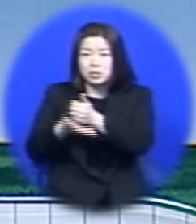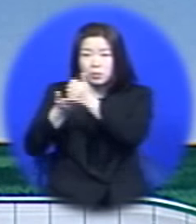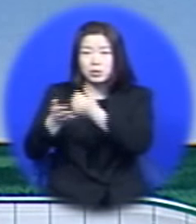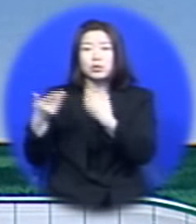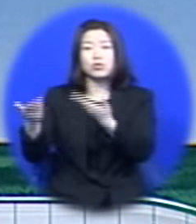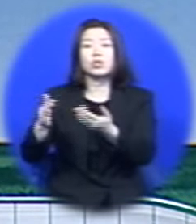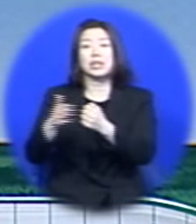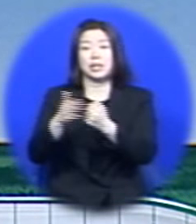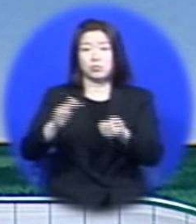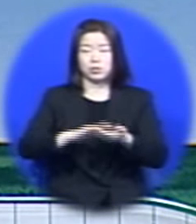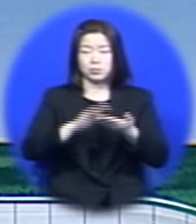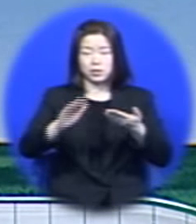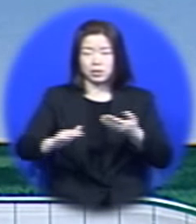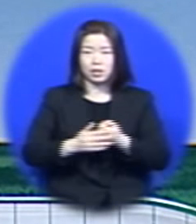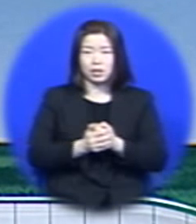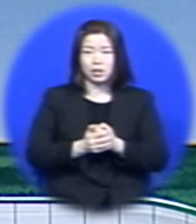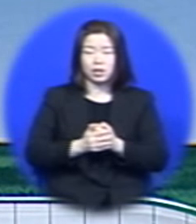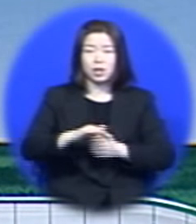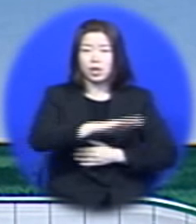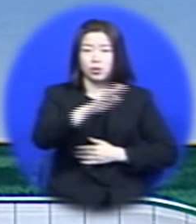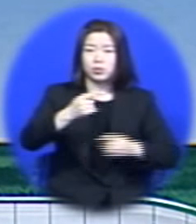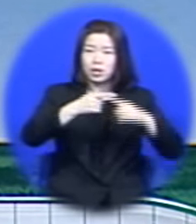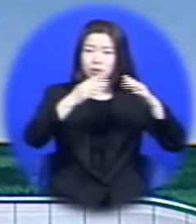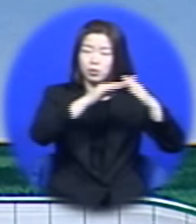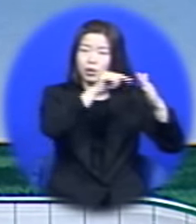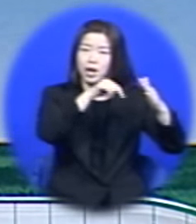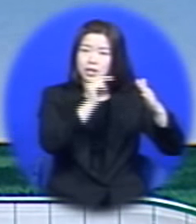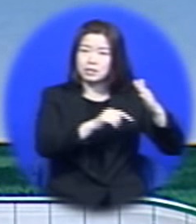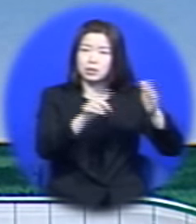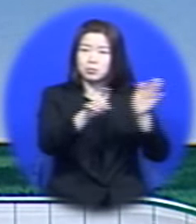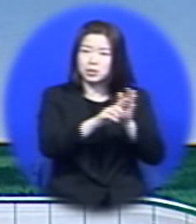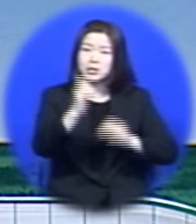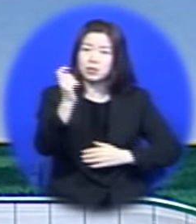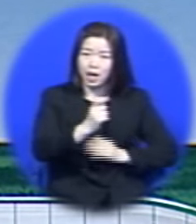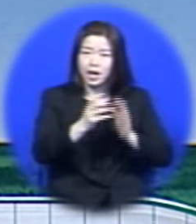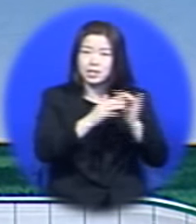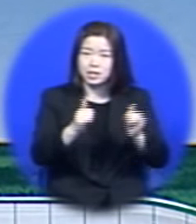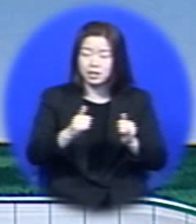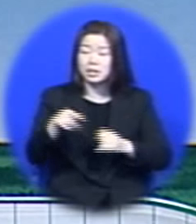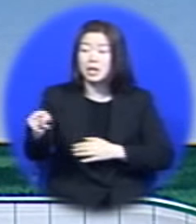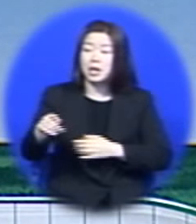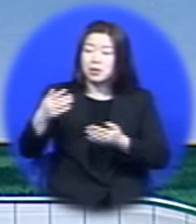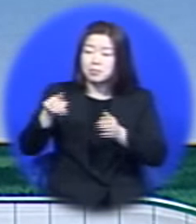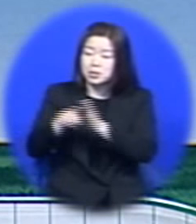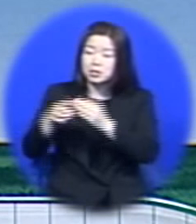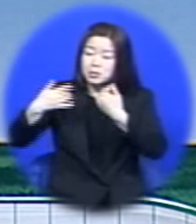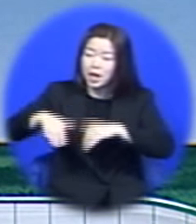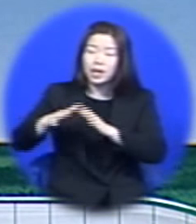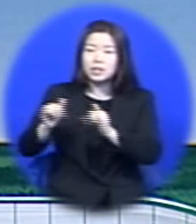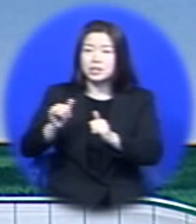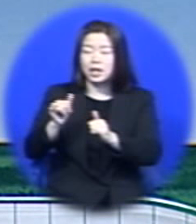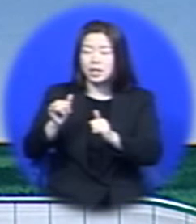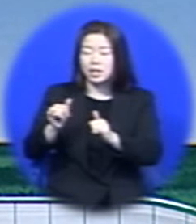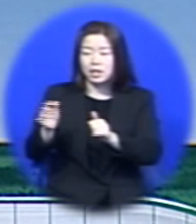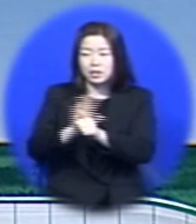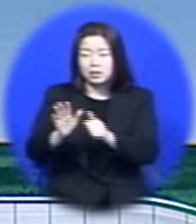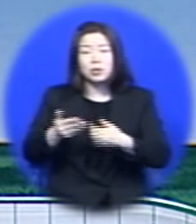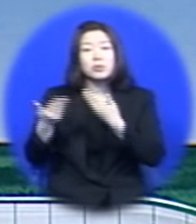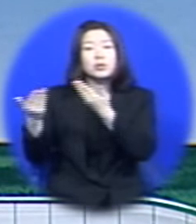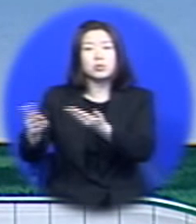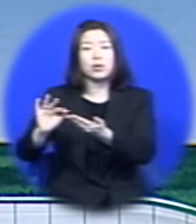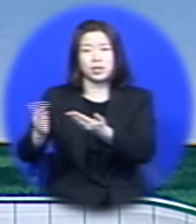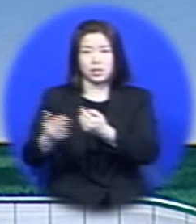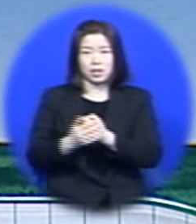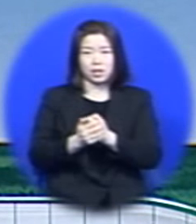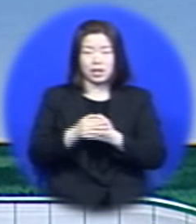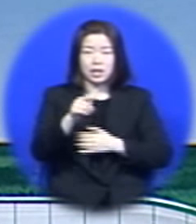우리가 교회 안에서 믿음이 강한 자는 믿음이 약한 자를 섬겨야 하는 겁니다. 그게 성령의